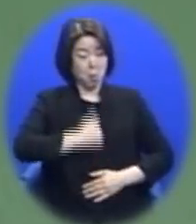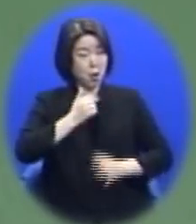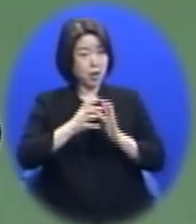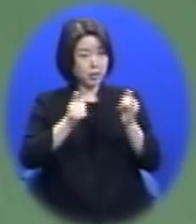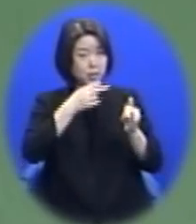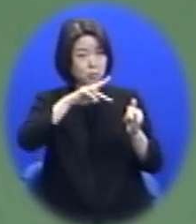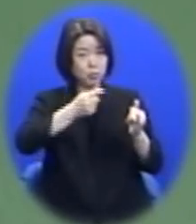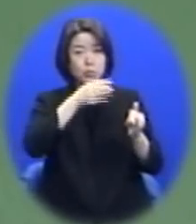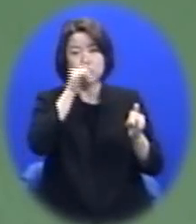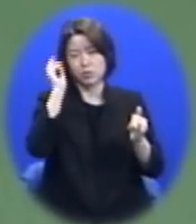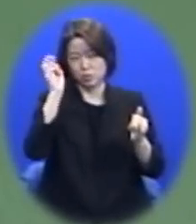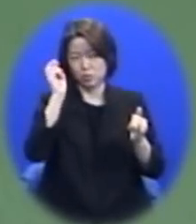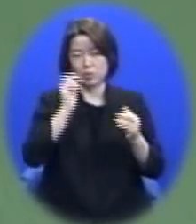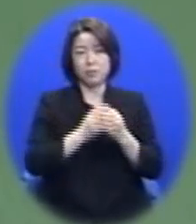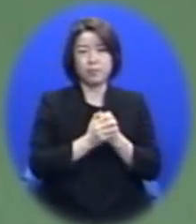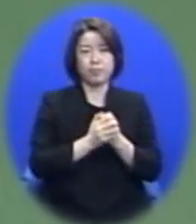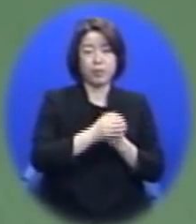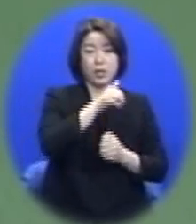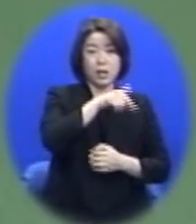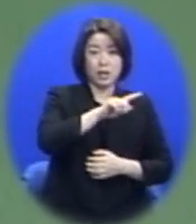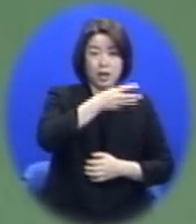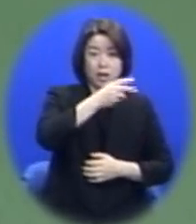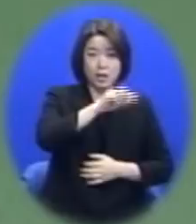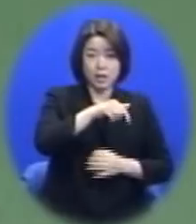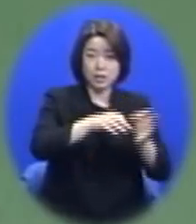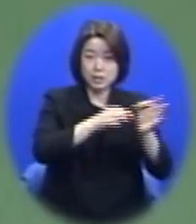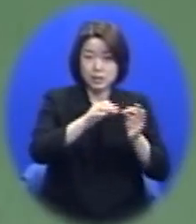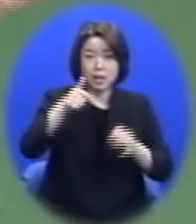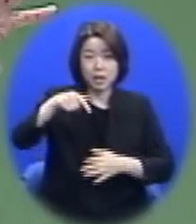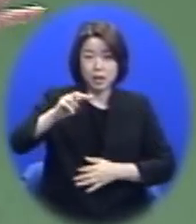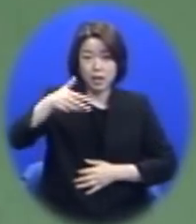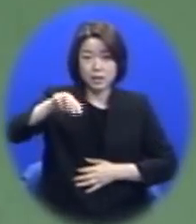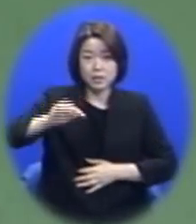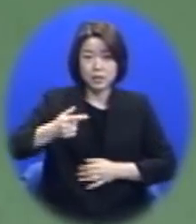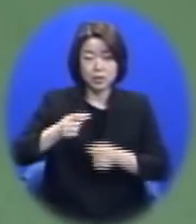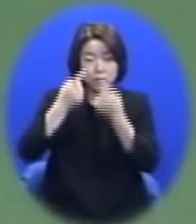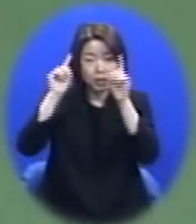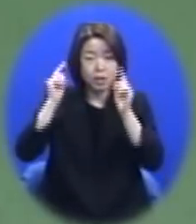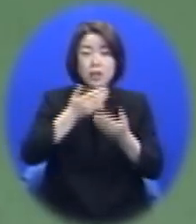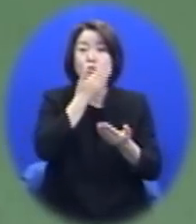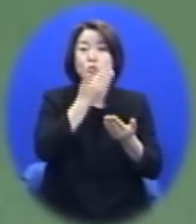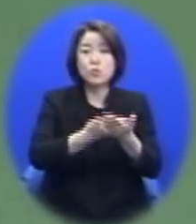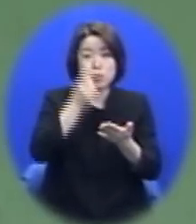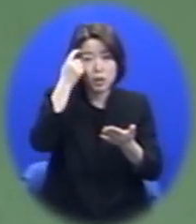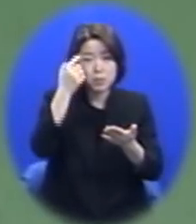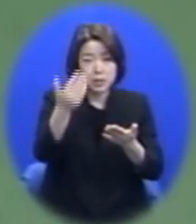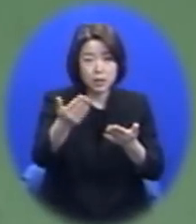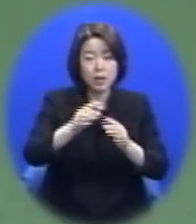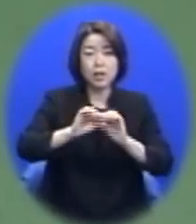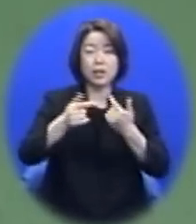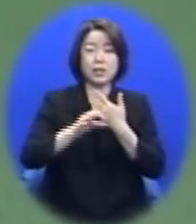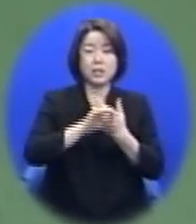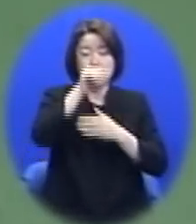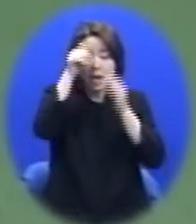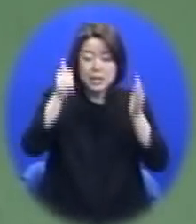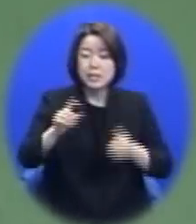여러분, 가락시장이나 가천대학이 중요합니까? 인생이 어디서 와서 어디로 가는지를 아는 게 중요합니까?